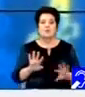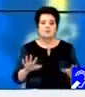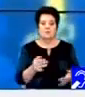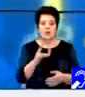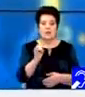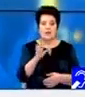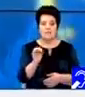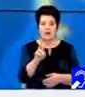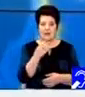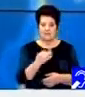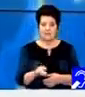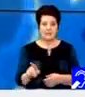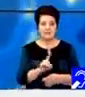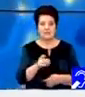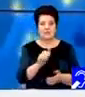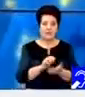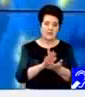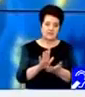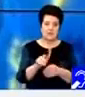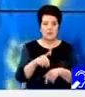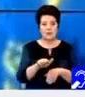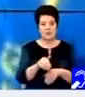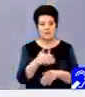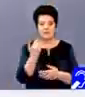cu Navalny și cum crezi, va renunța la protestele anti-Putin?